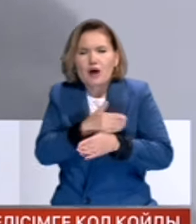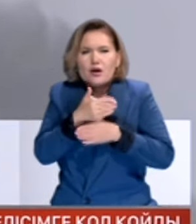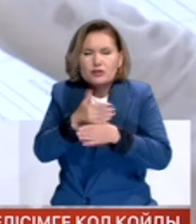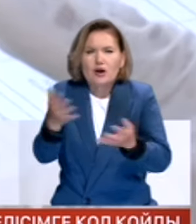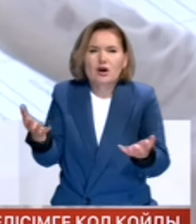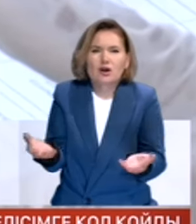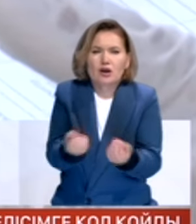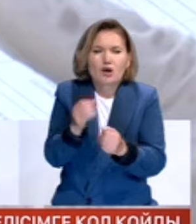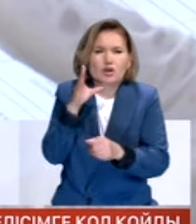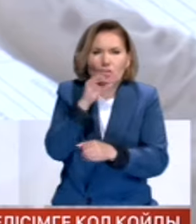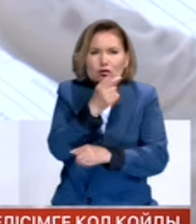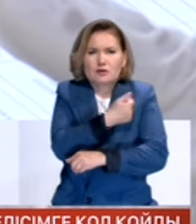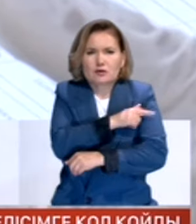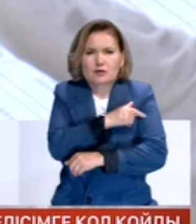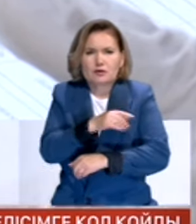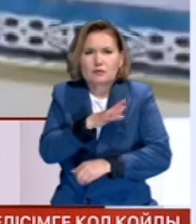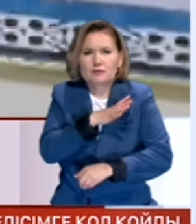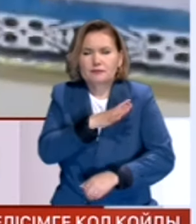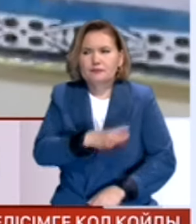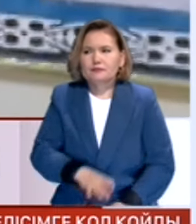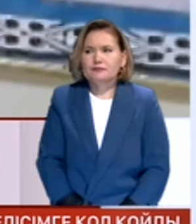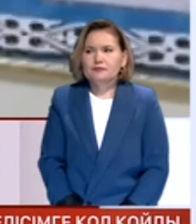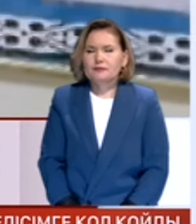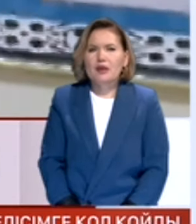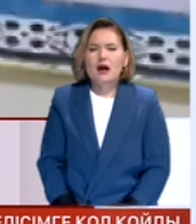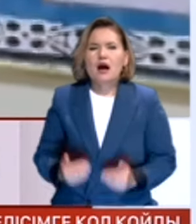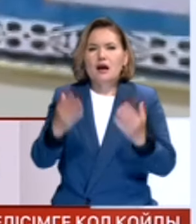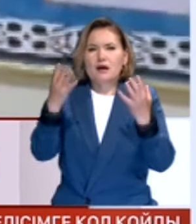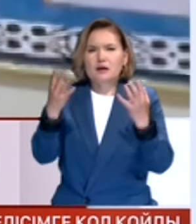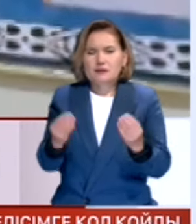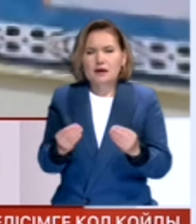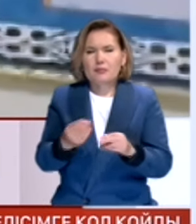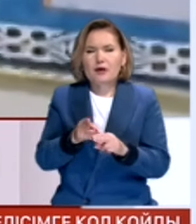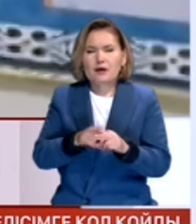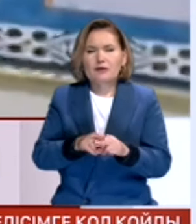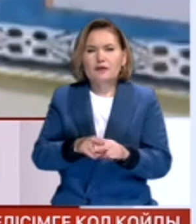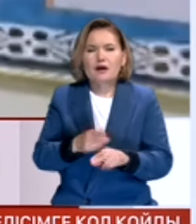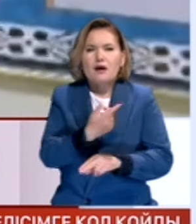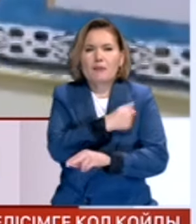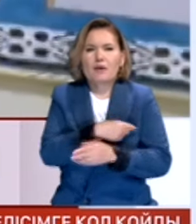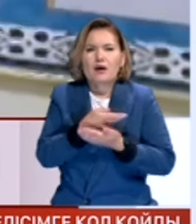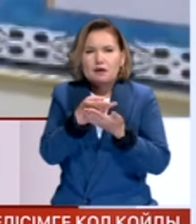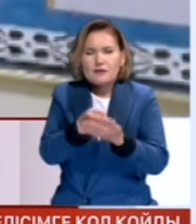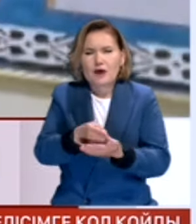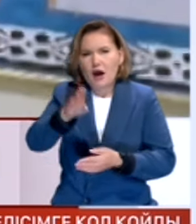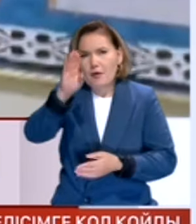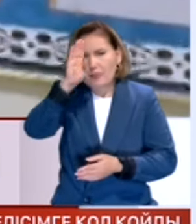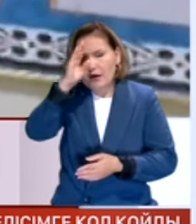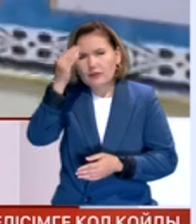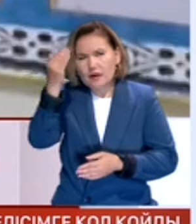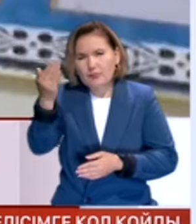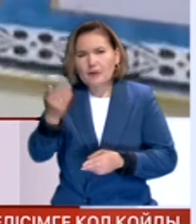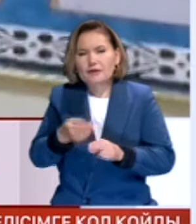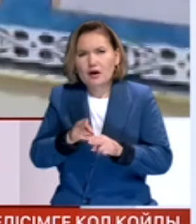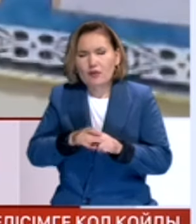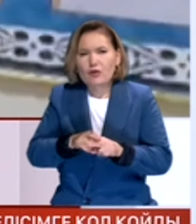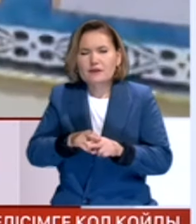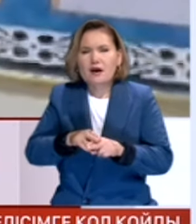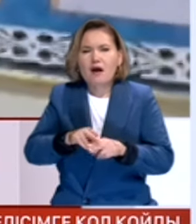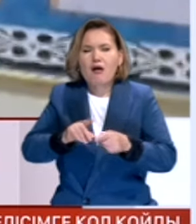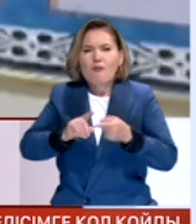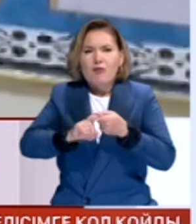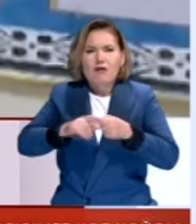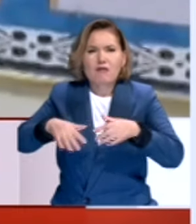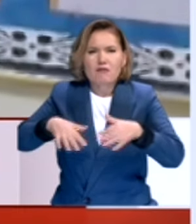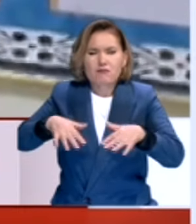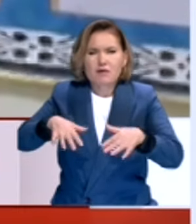жасалып, дәрігерлер аман алып қалды. Қазіргі таңда жұқпалы аурулар бөлімінде қырым қанды геморрагиялық қысқасы диагнозымен ем алып